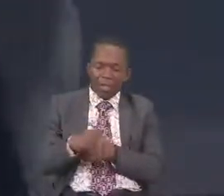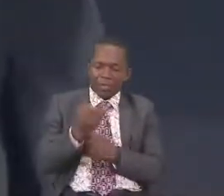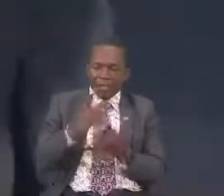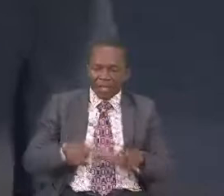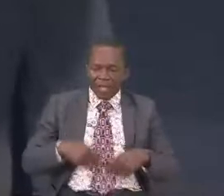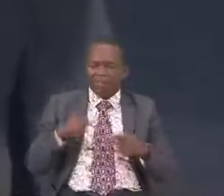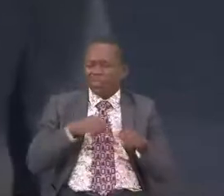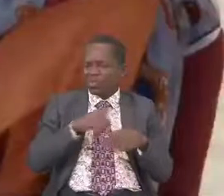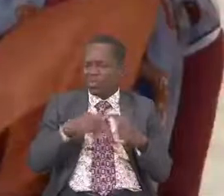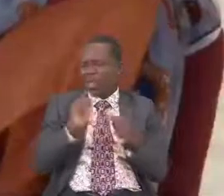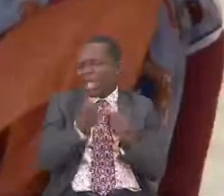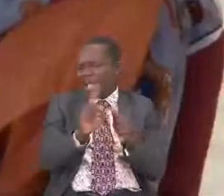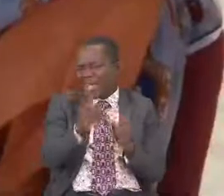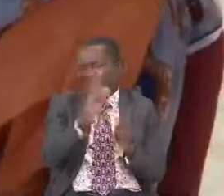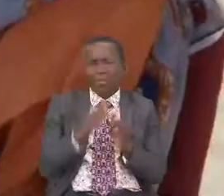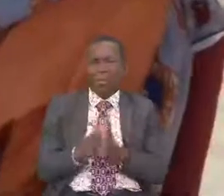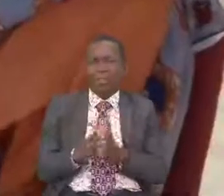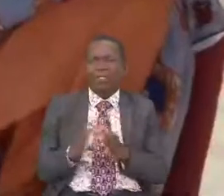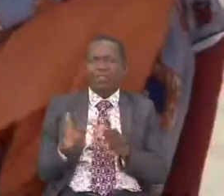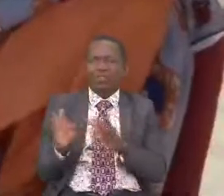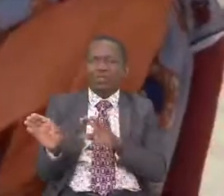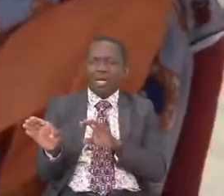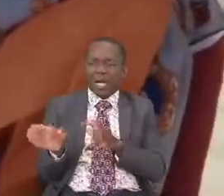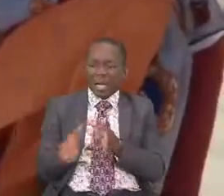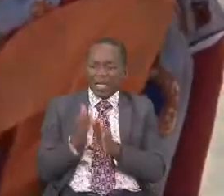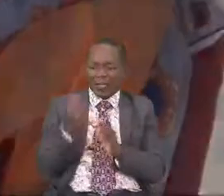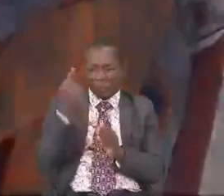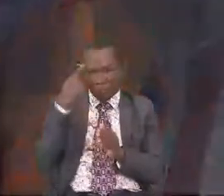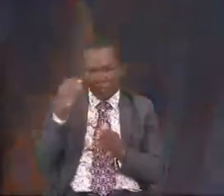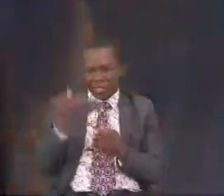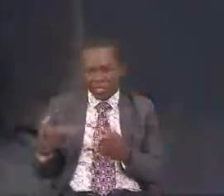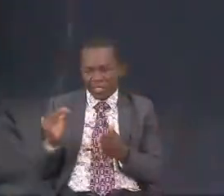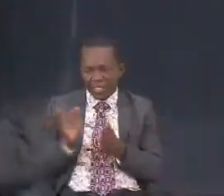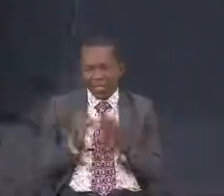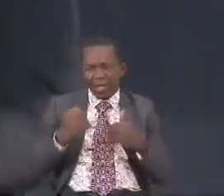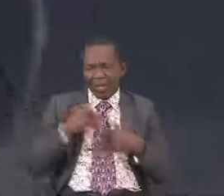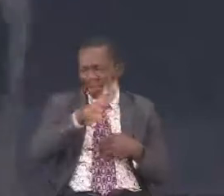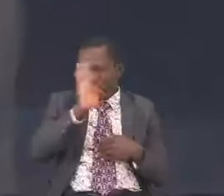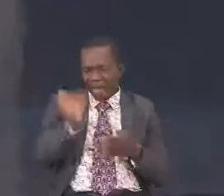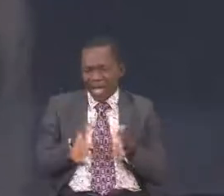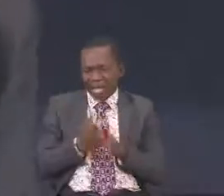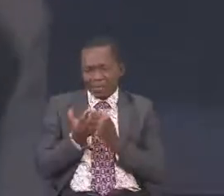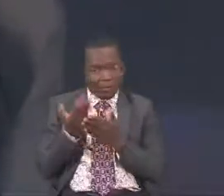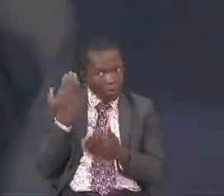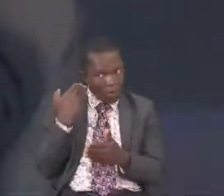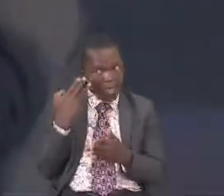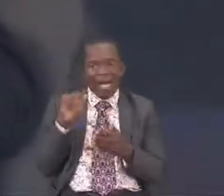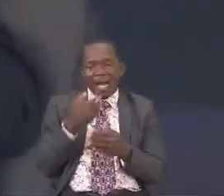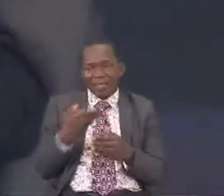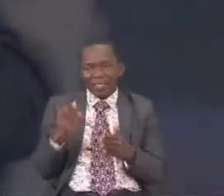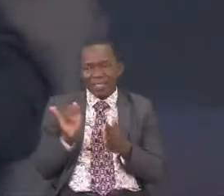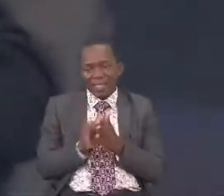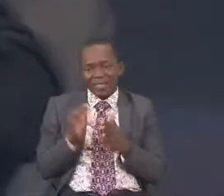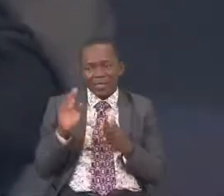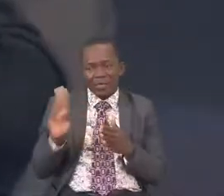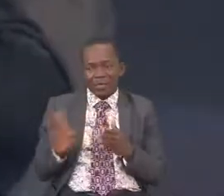tu iras aux endroits que tu n'as jamais été. Tu demandes des choses que tu n'as jamais demandé avant. Et les choses qui t'effrayaient avant et